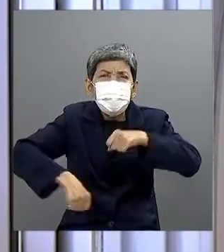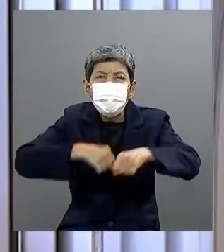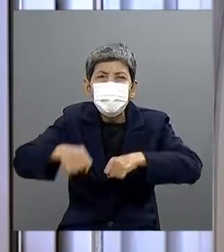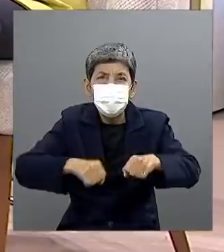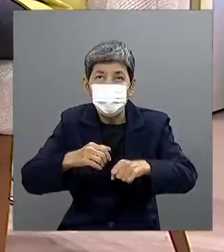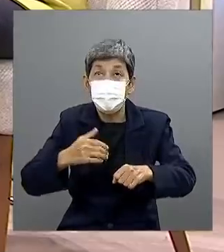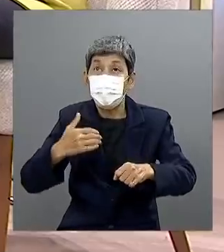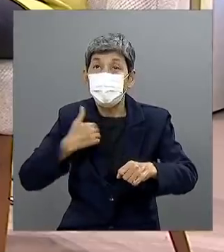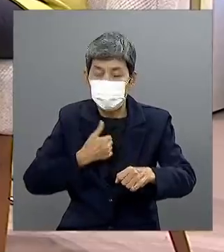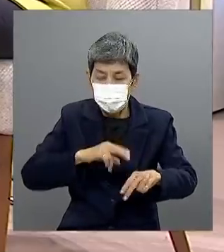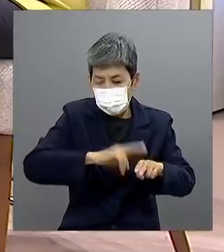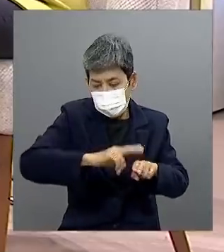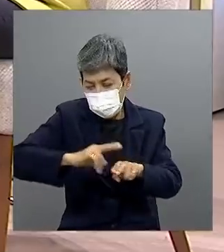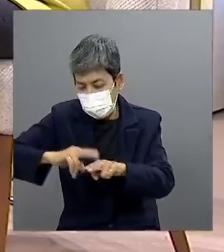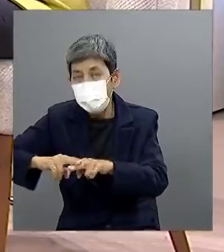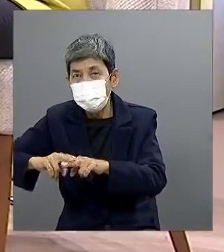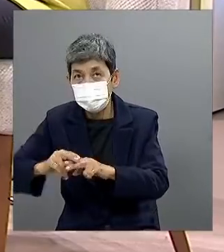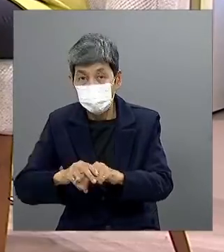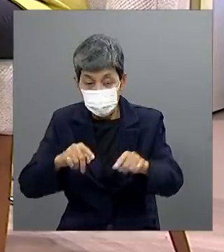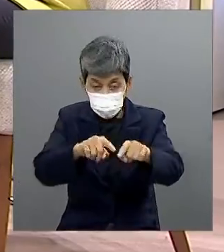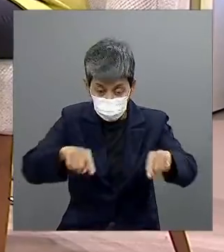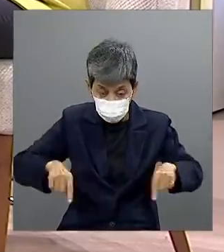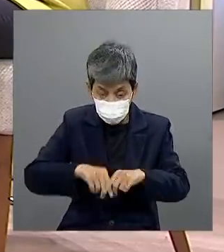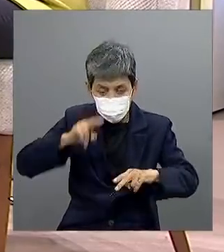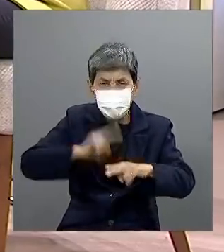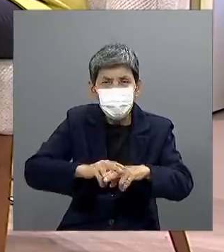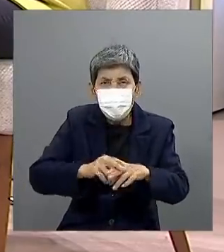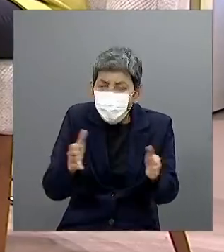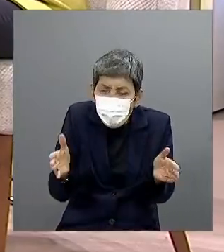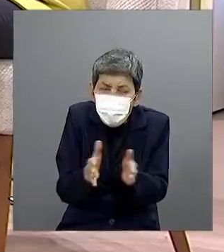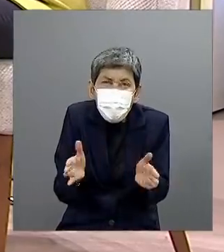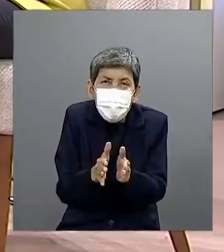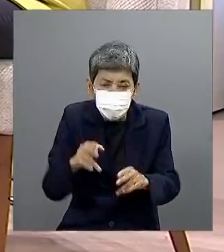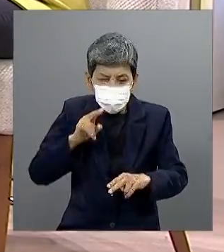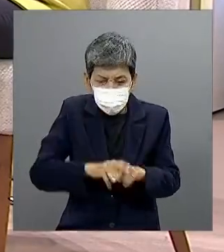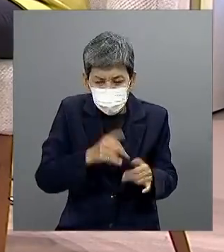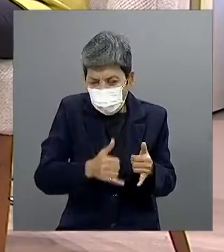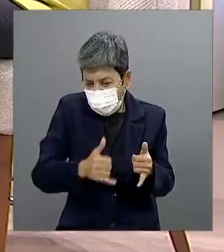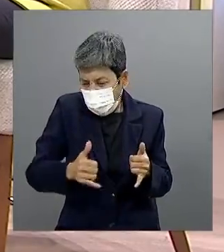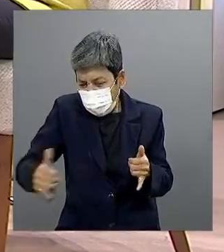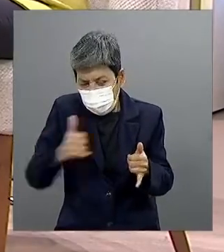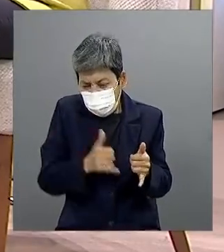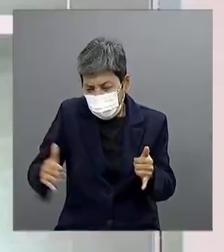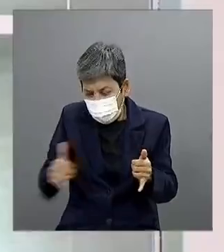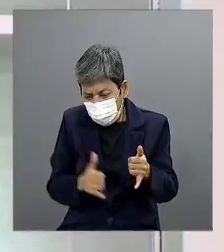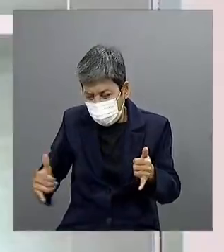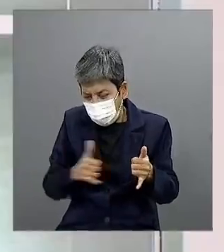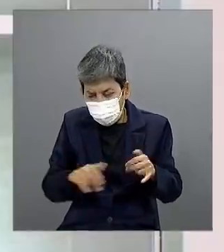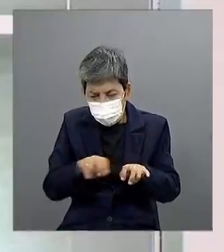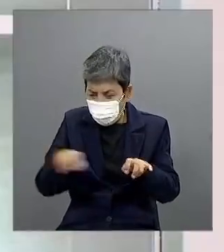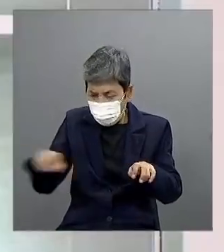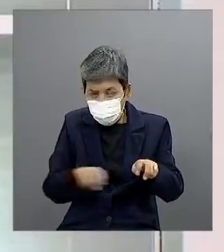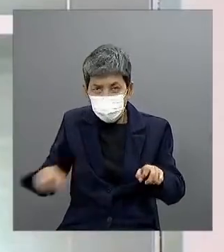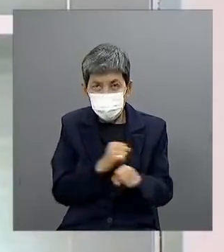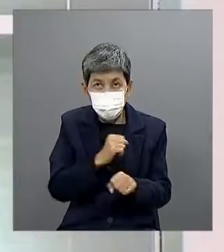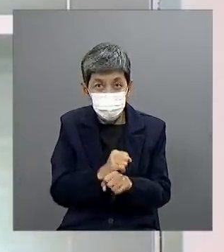ค่จำนวนหนึ่งอ ัน นี้พอทำที่ที่มันแบบเล็กลงเราก็จะนั่งได้มากขึ้นไงก็จะมีผู้โดยสารเพิ่มขึ้น เป็นระยะห่างทางสังคมเลยเห